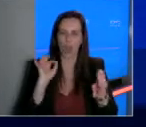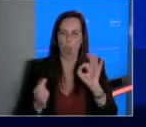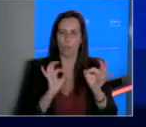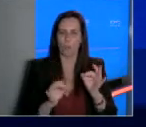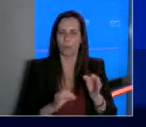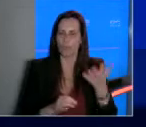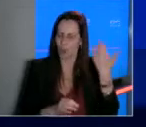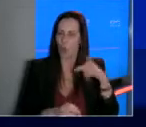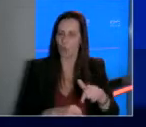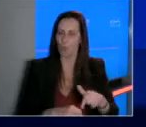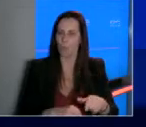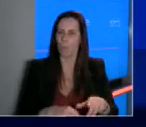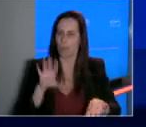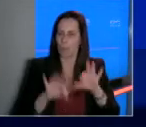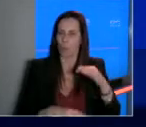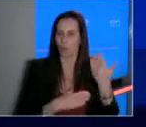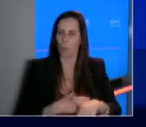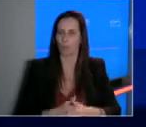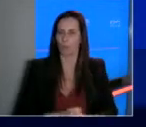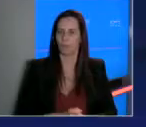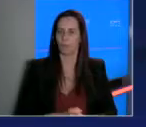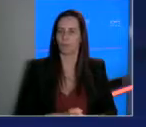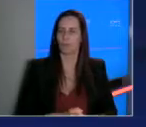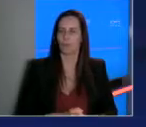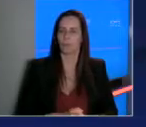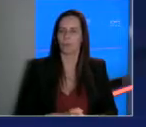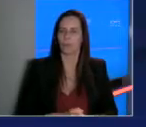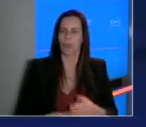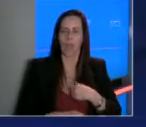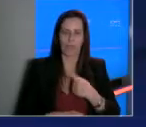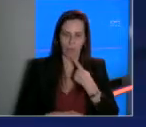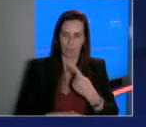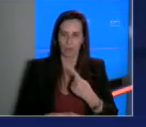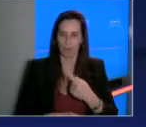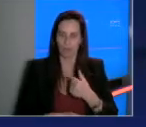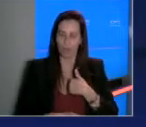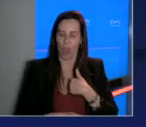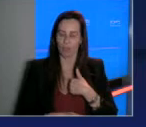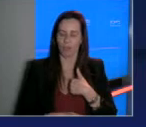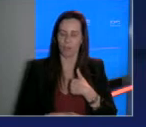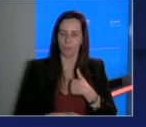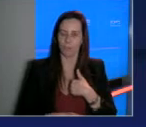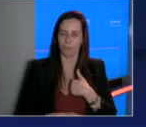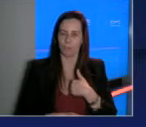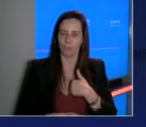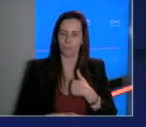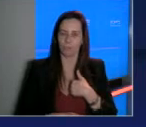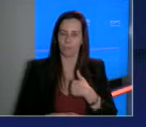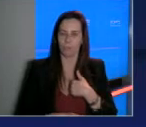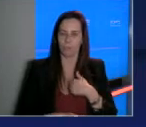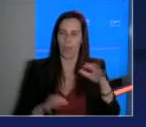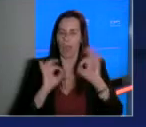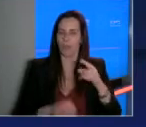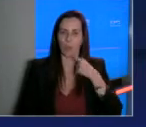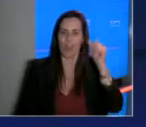וטינופים שעפו בו במערכות בחירות האחרונות. אני אגיד משהו אחד שעלה לי, אף אחד לא הזכיר את